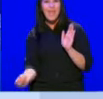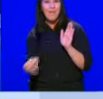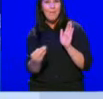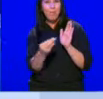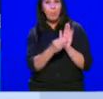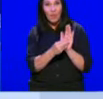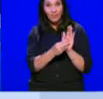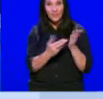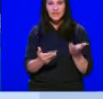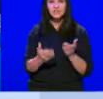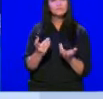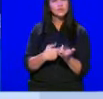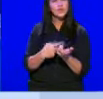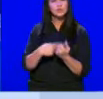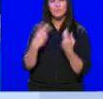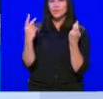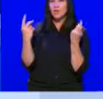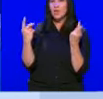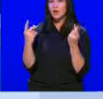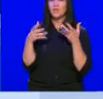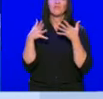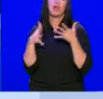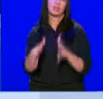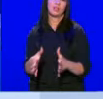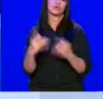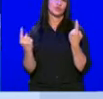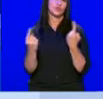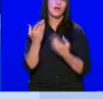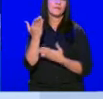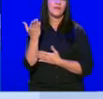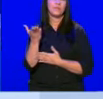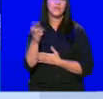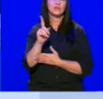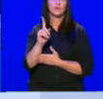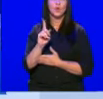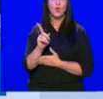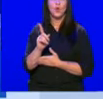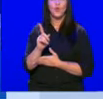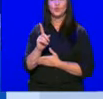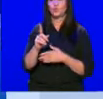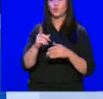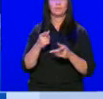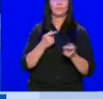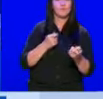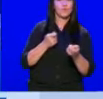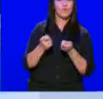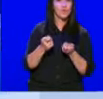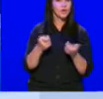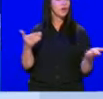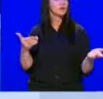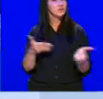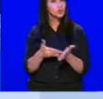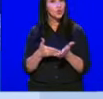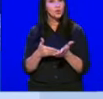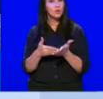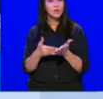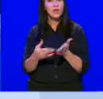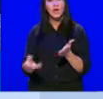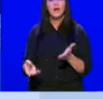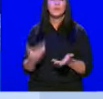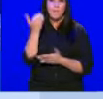често пъти така изиграват най-лоша шега на онези, които ги провокират. Защото да приложите